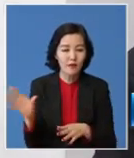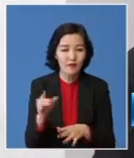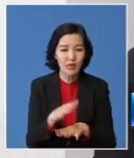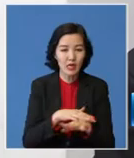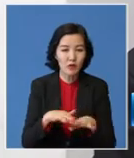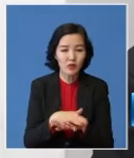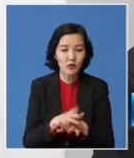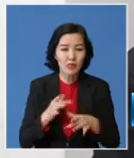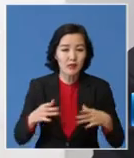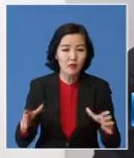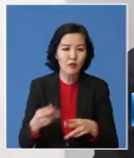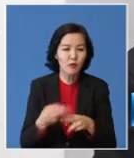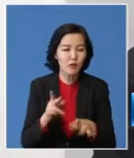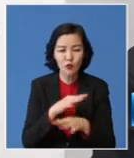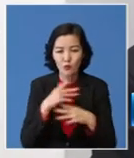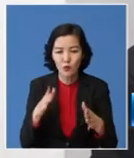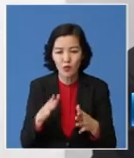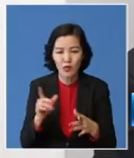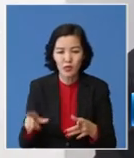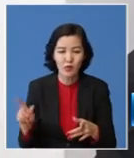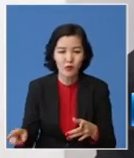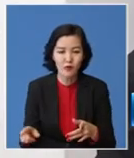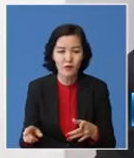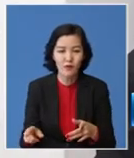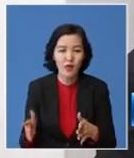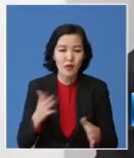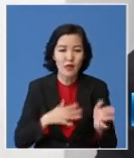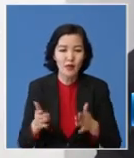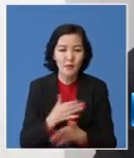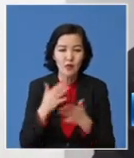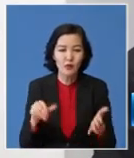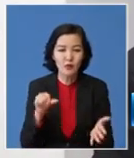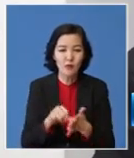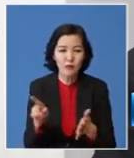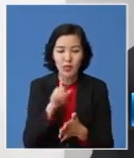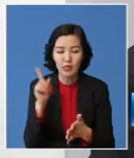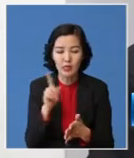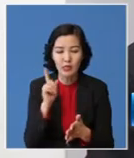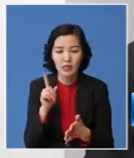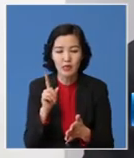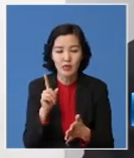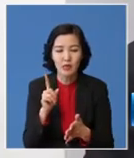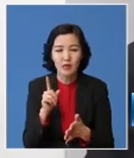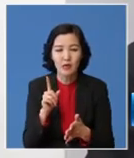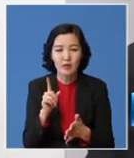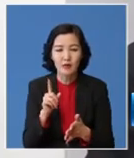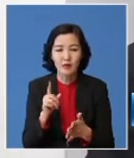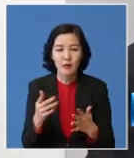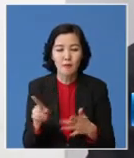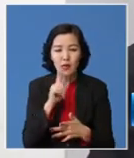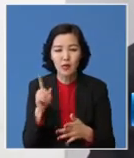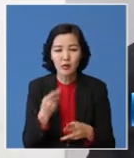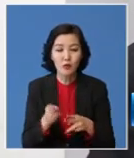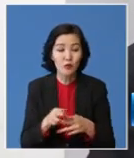сегодня собралось очень много народу. Отрадно то, что большинство – это представители молодого поколения. Вообще у нас молодежь